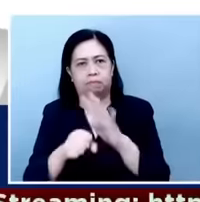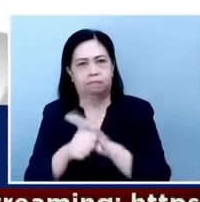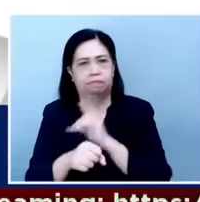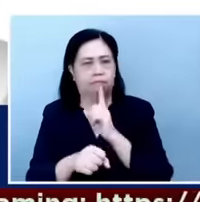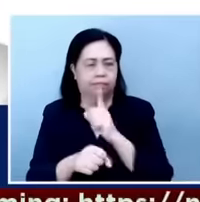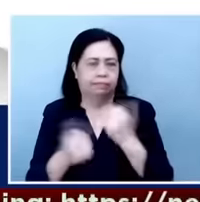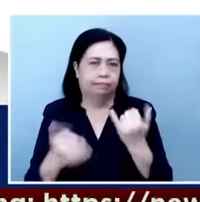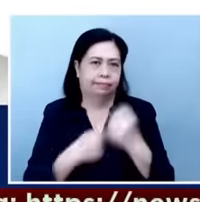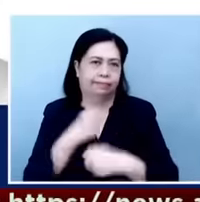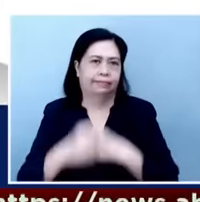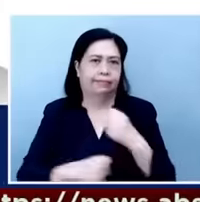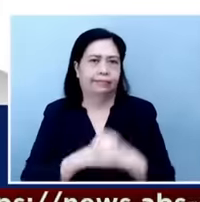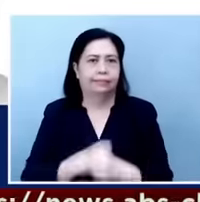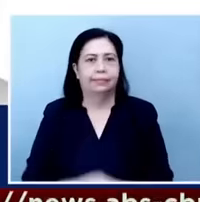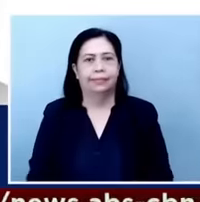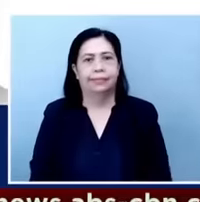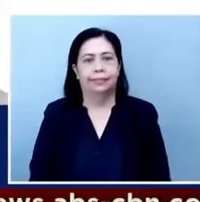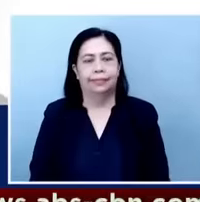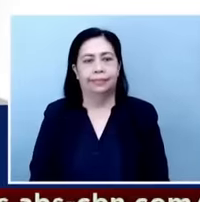taon.